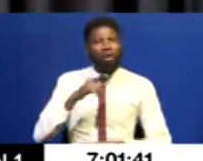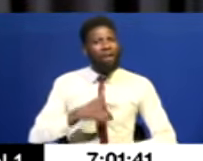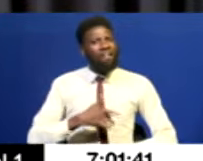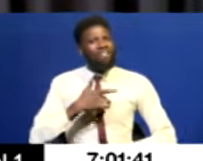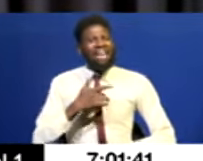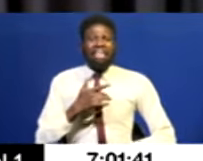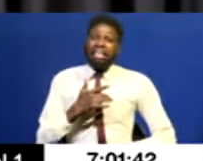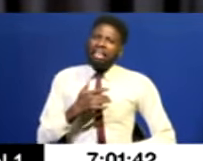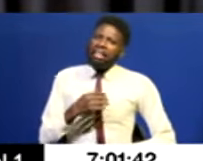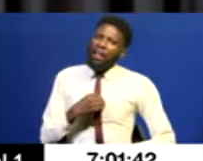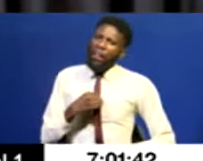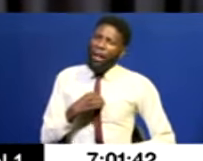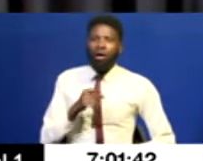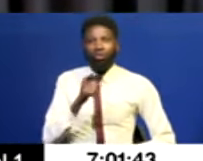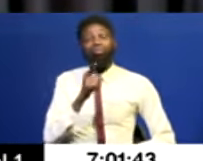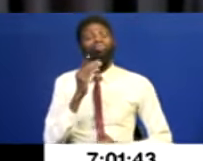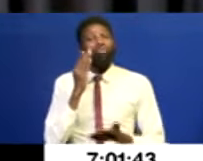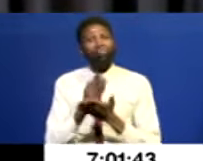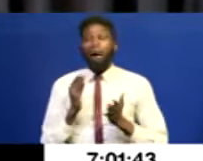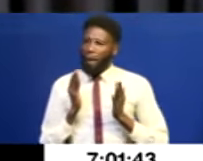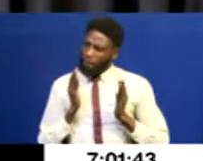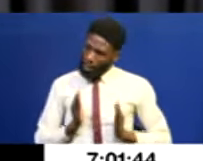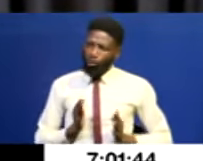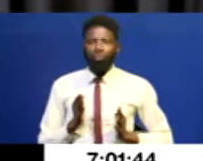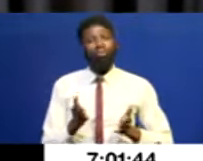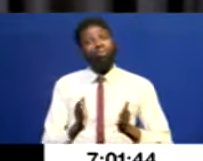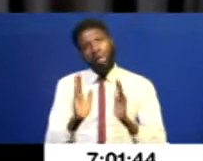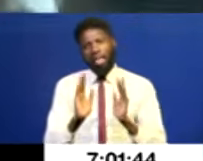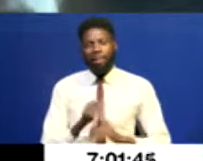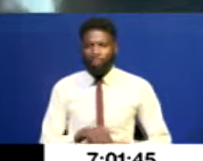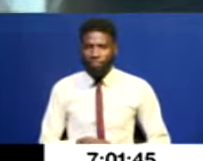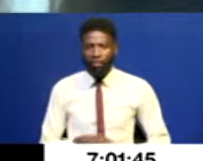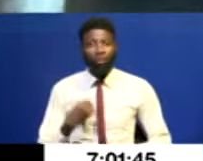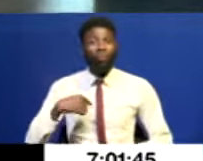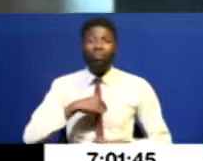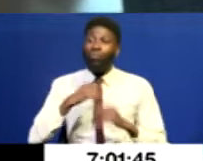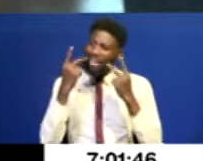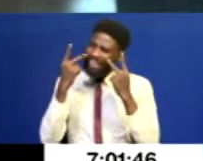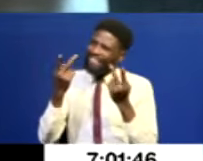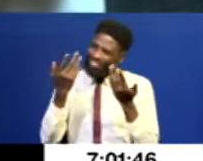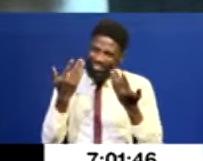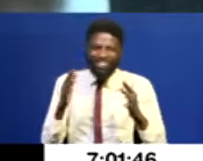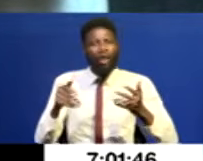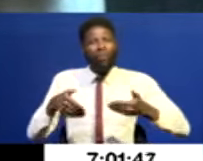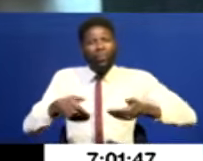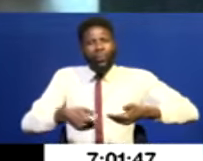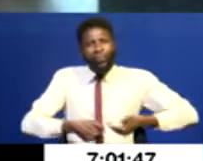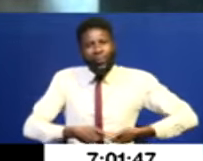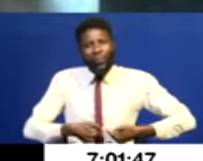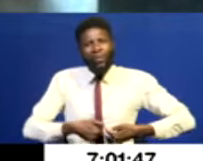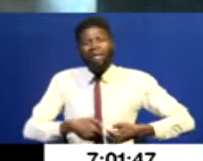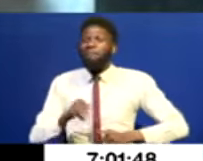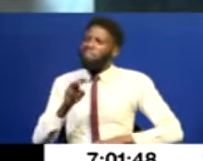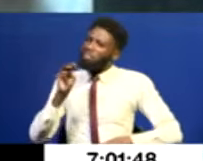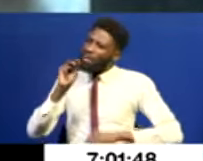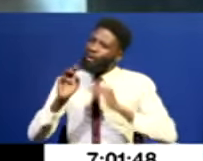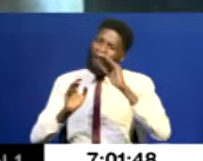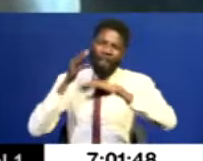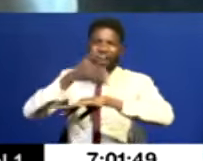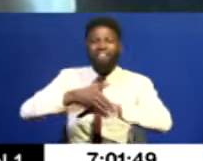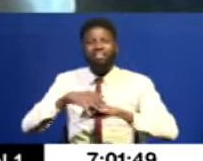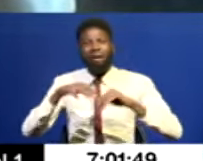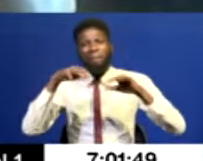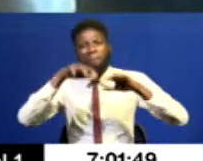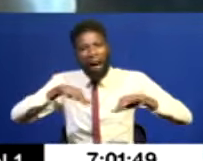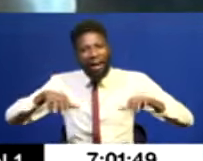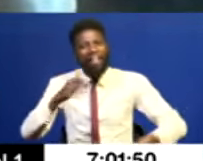day millions of our young people confronting us in our markets, in villages,